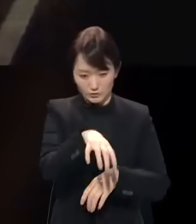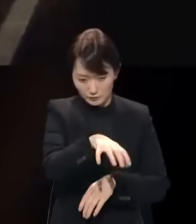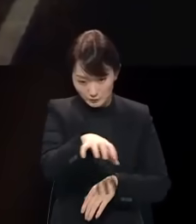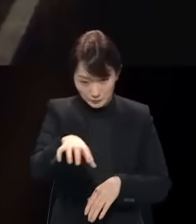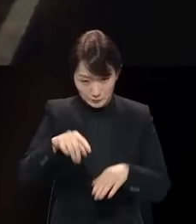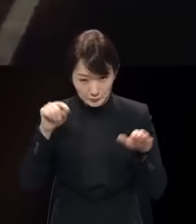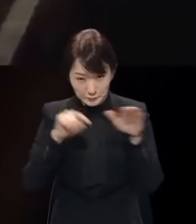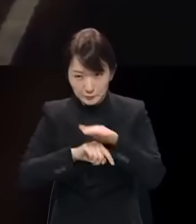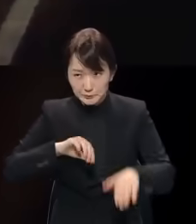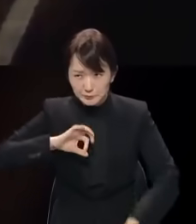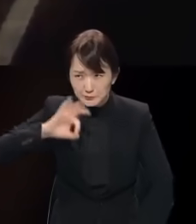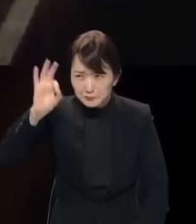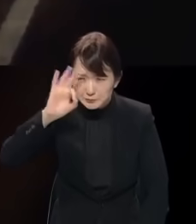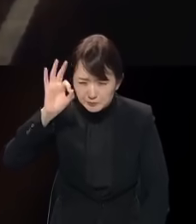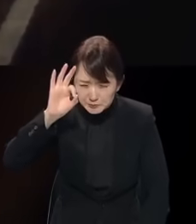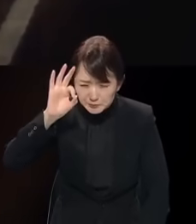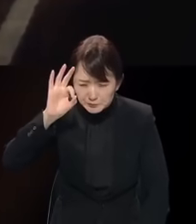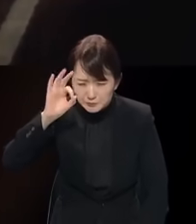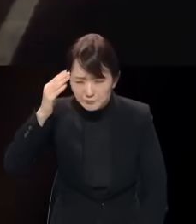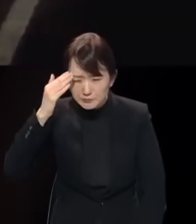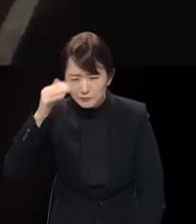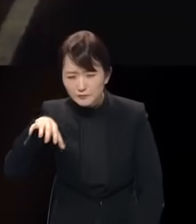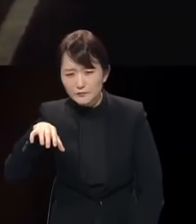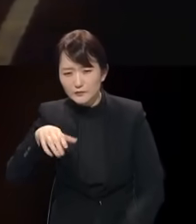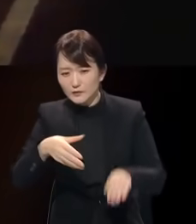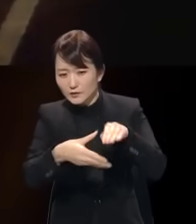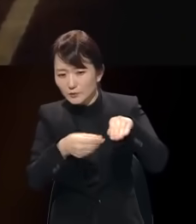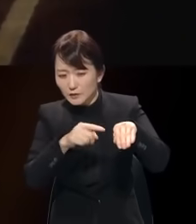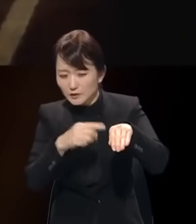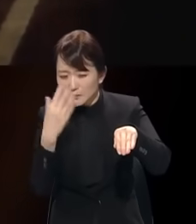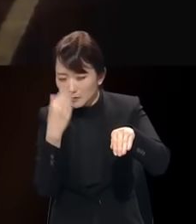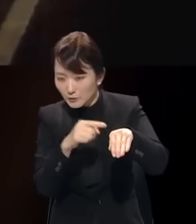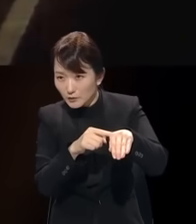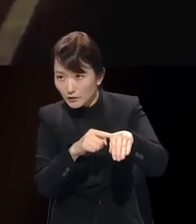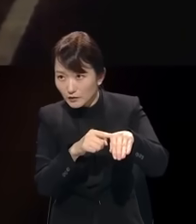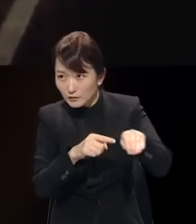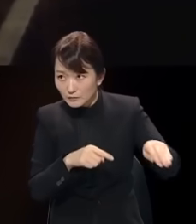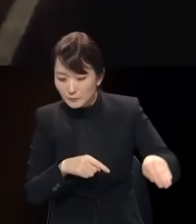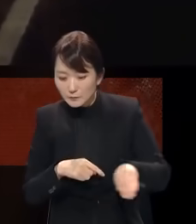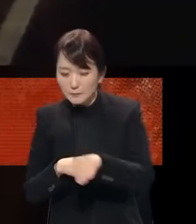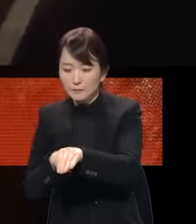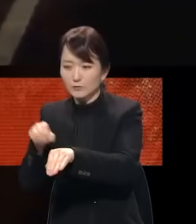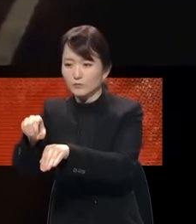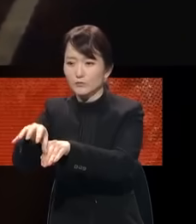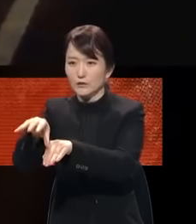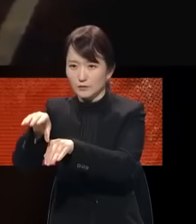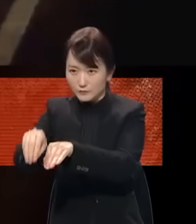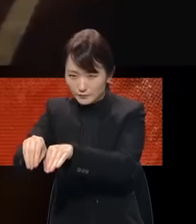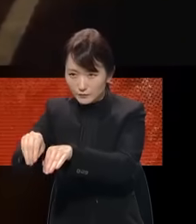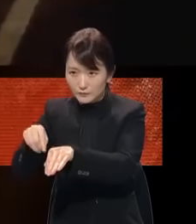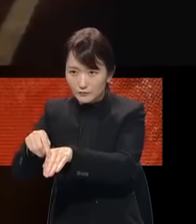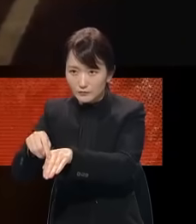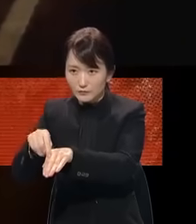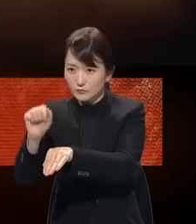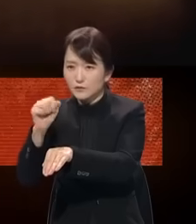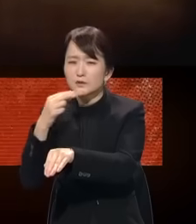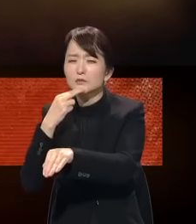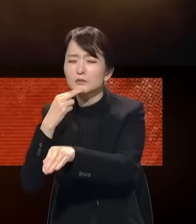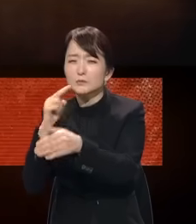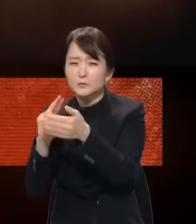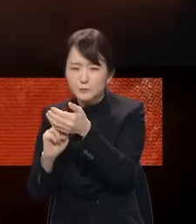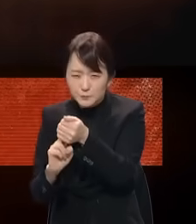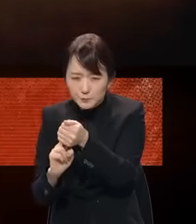어두운 도로에서 수상한 렌트카 한 대를 발견을 합니다. 갓길에서 전조등을 다 끄고 운전차가 없는 척하고서